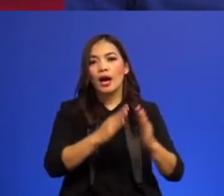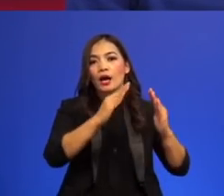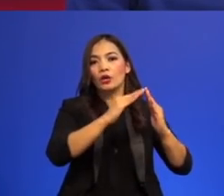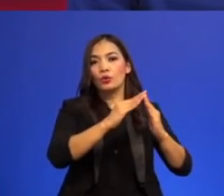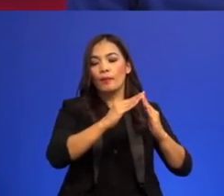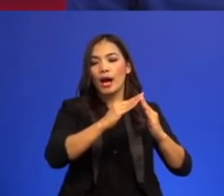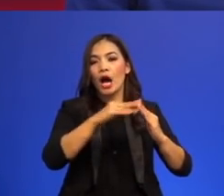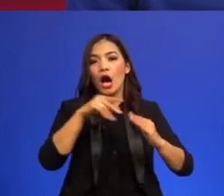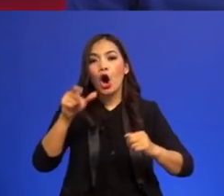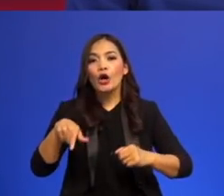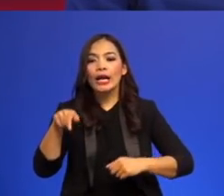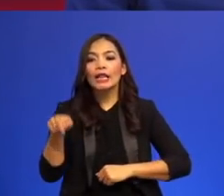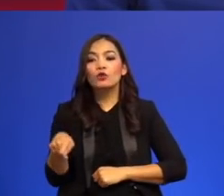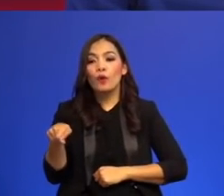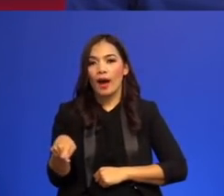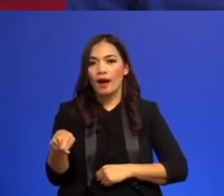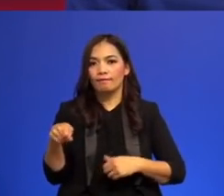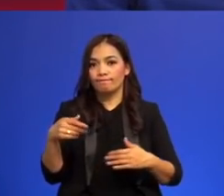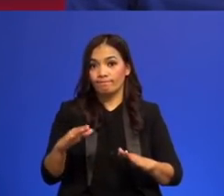kan.